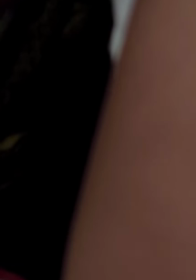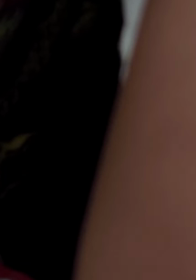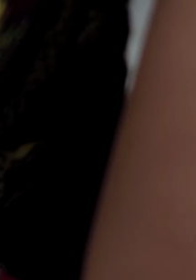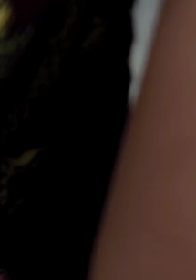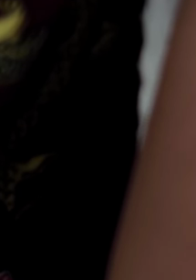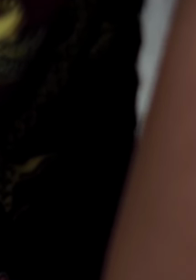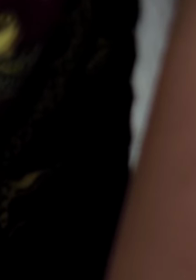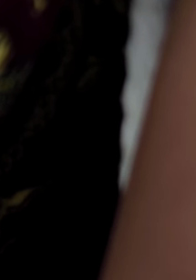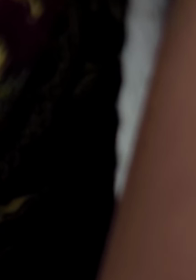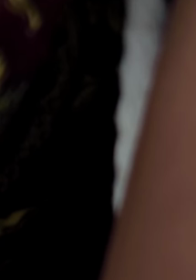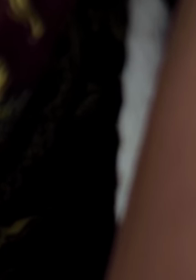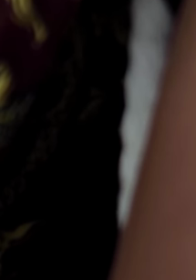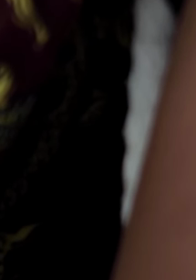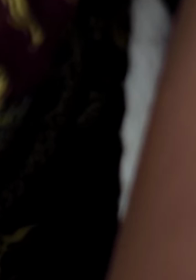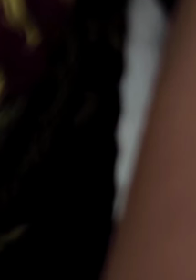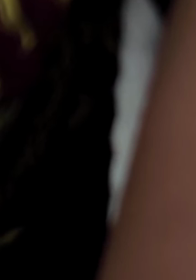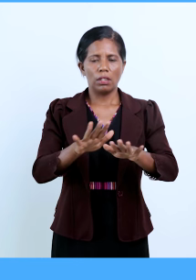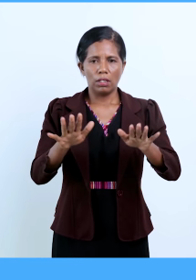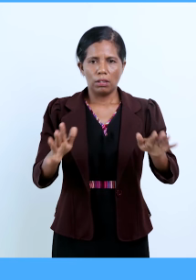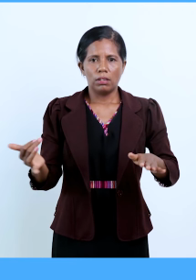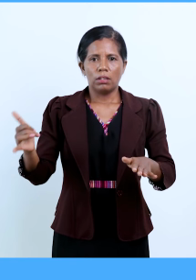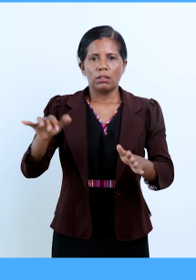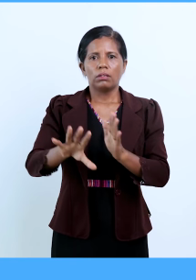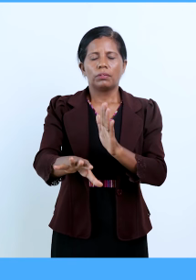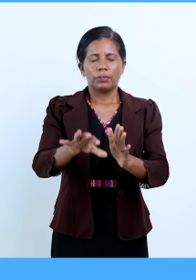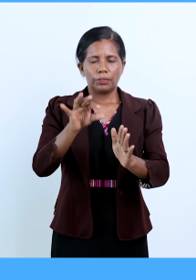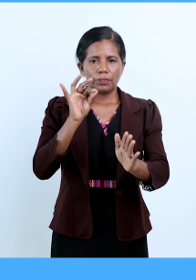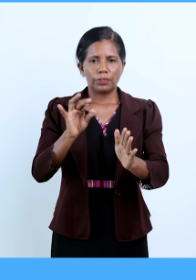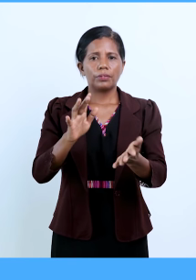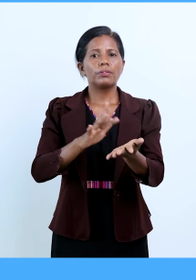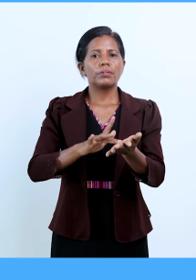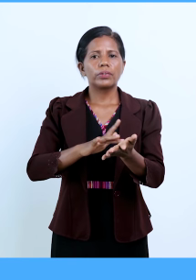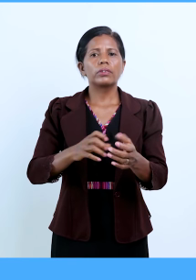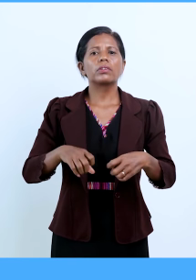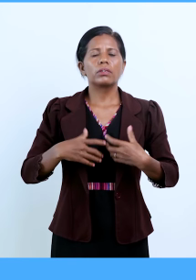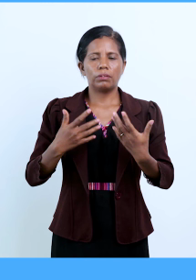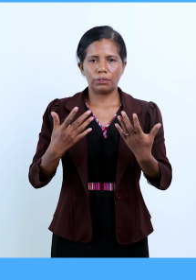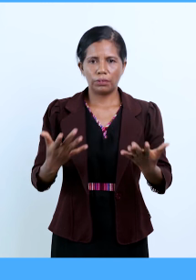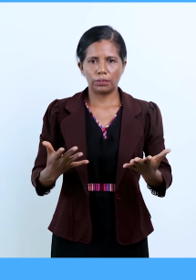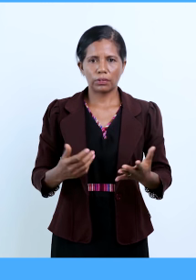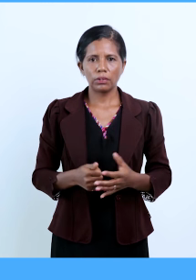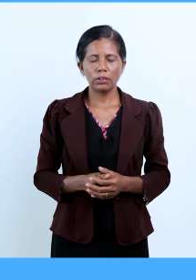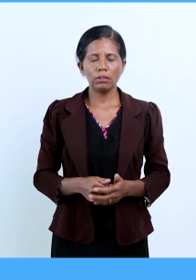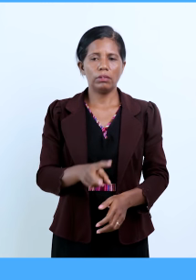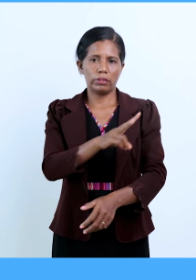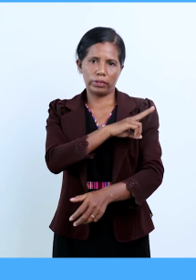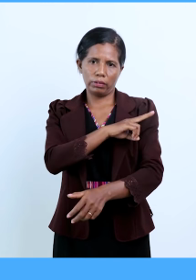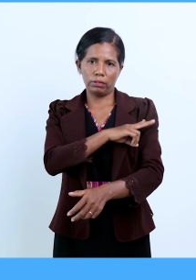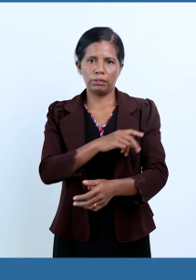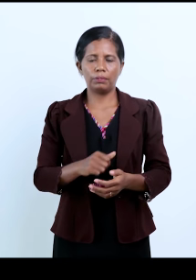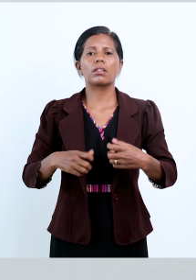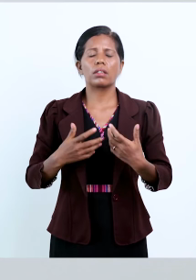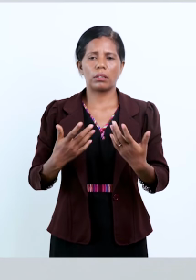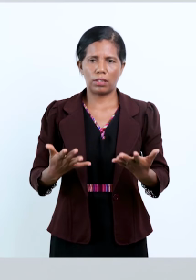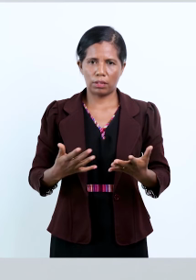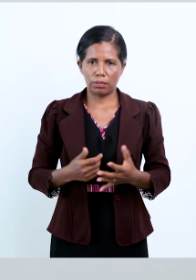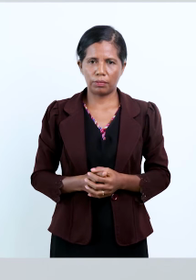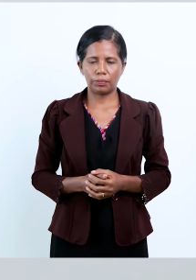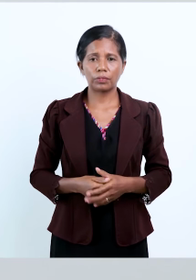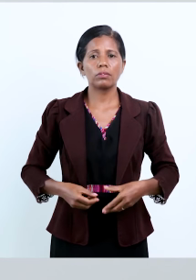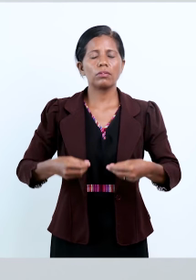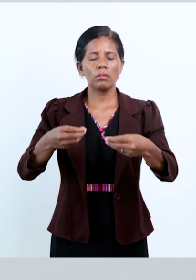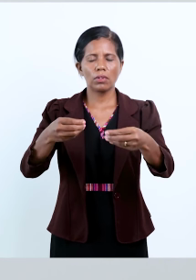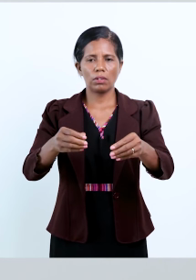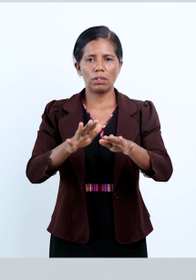dosi 0.5 ml. Kada labarik sihetan dosi hira, no insa ho intervalo kada vaksina?